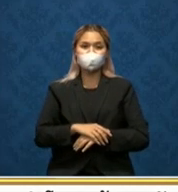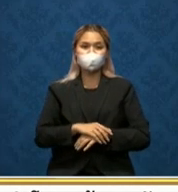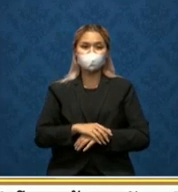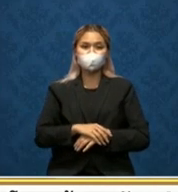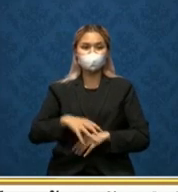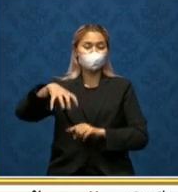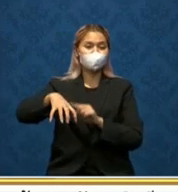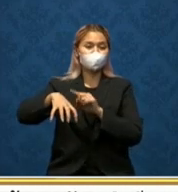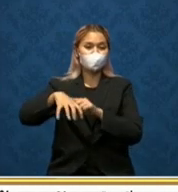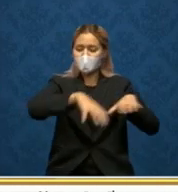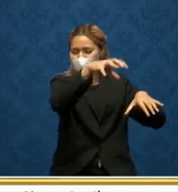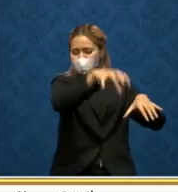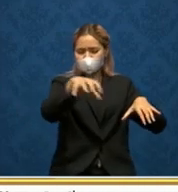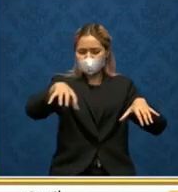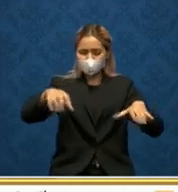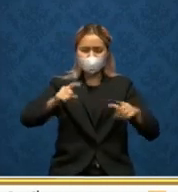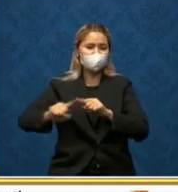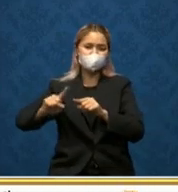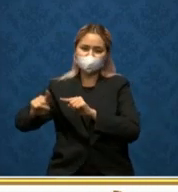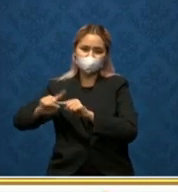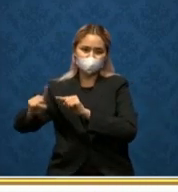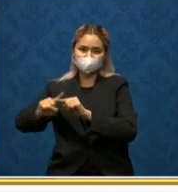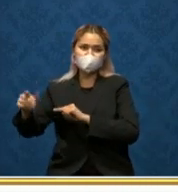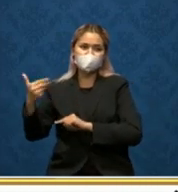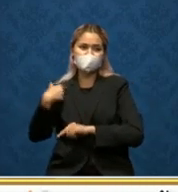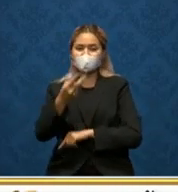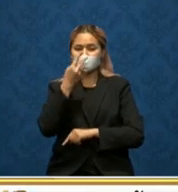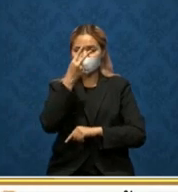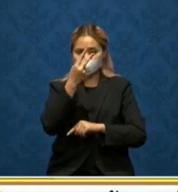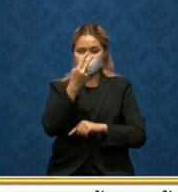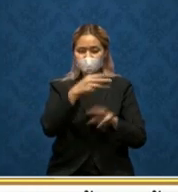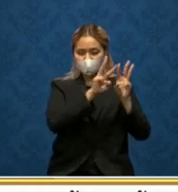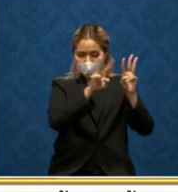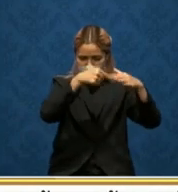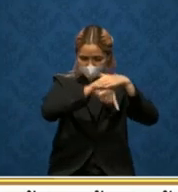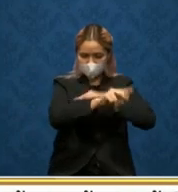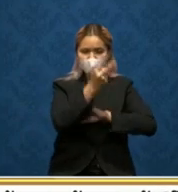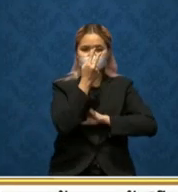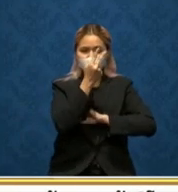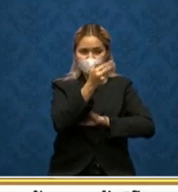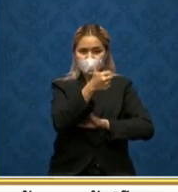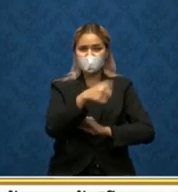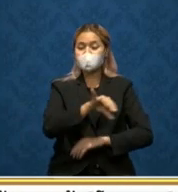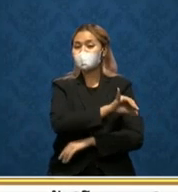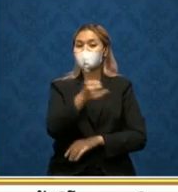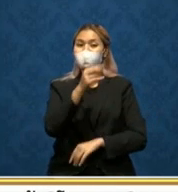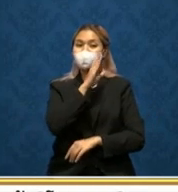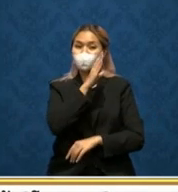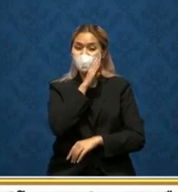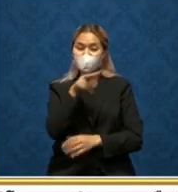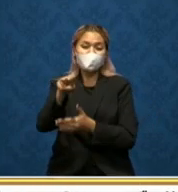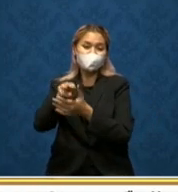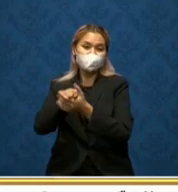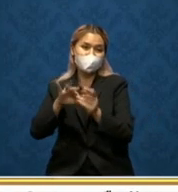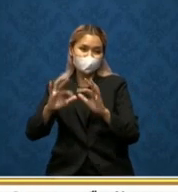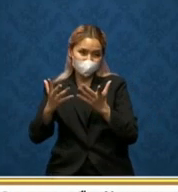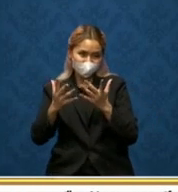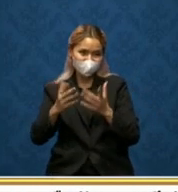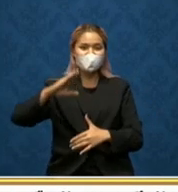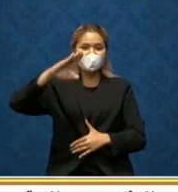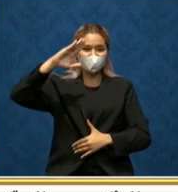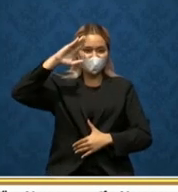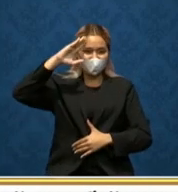วังท่าอุทยานก็ก็ไปหาดูครับข้อมูลเขามีเยอะหรือว่าถ้ายังไม่มีคู่ผมก็แนะนำที่นี่เหมือนเหมือนกันครับสโมสรกอง